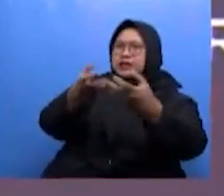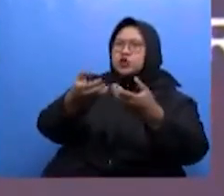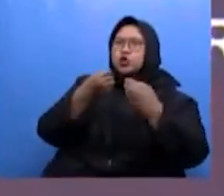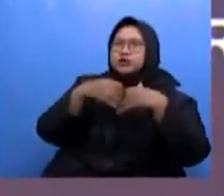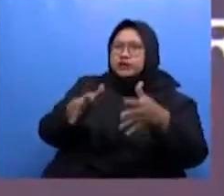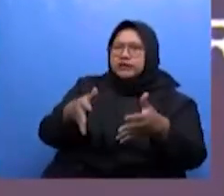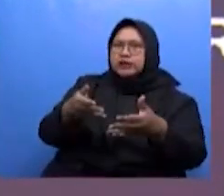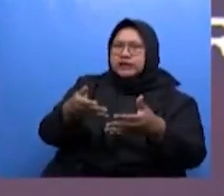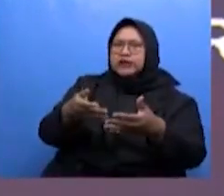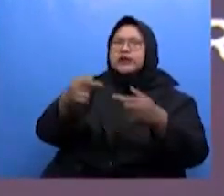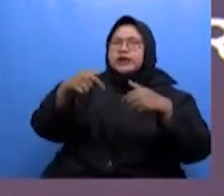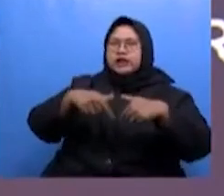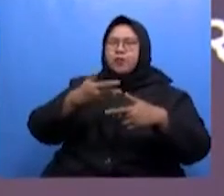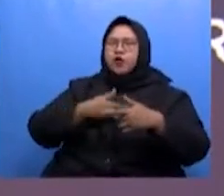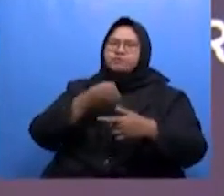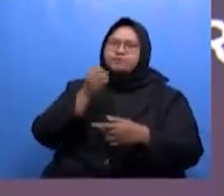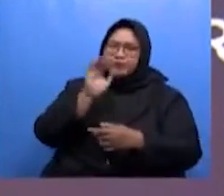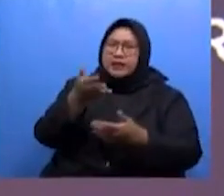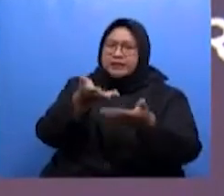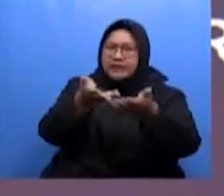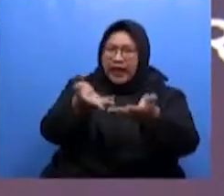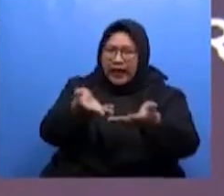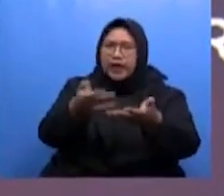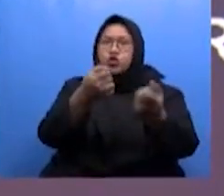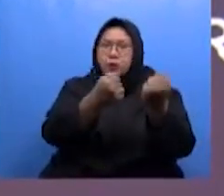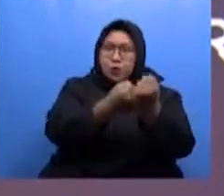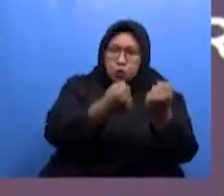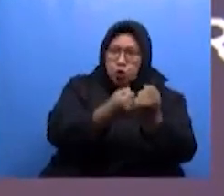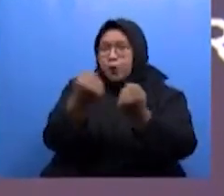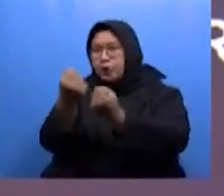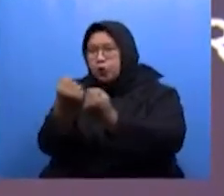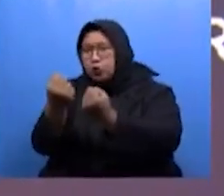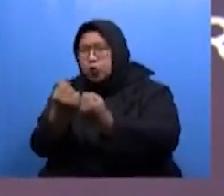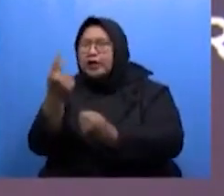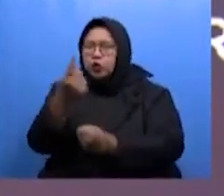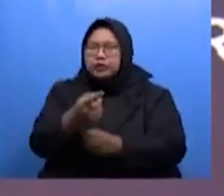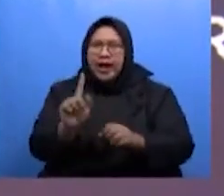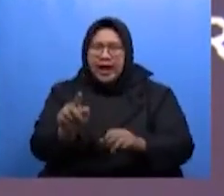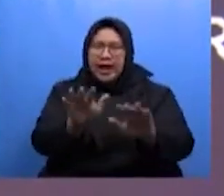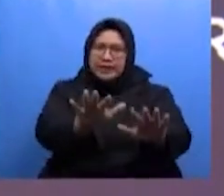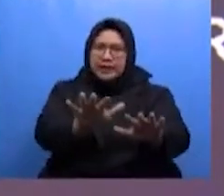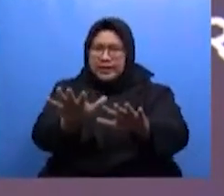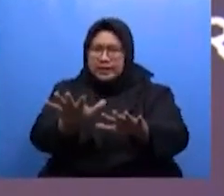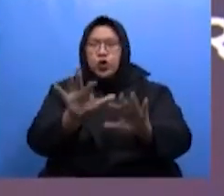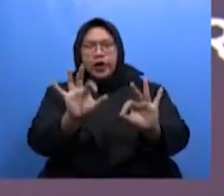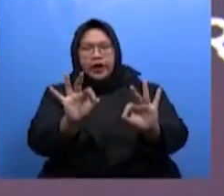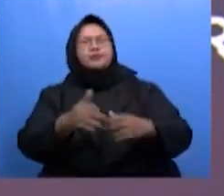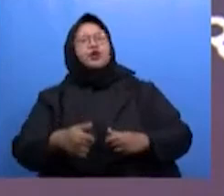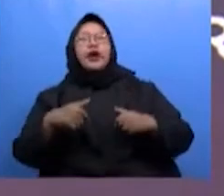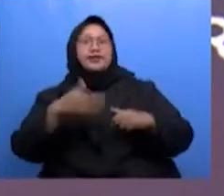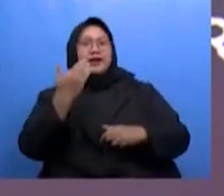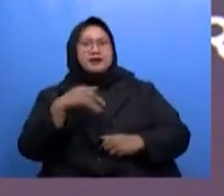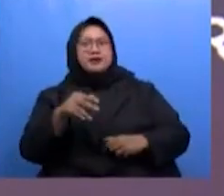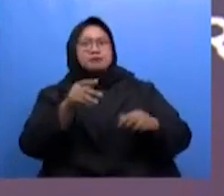instruksi kami akan memberikan instruksi kepada para pendukung pasangan calon baik kita tah mendengar